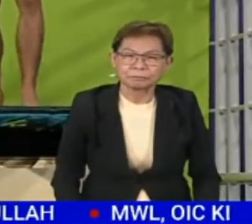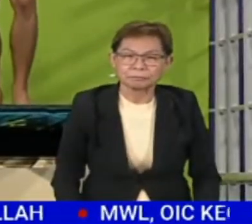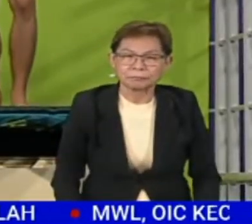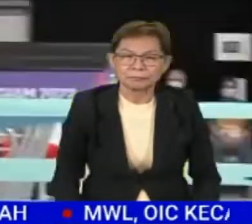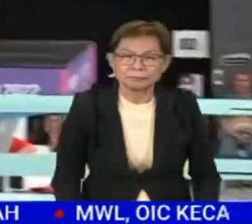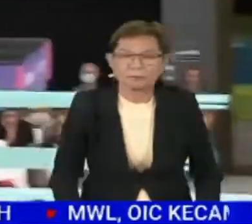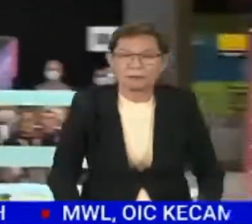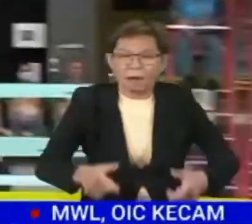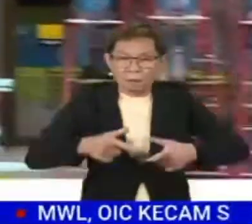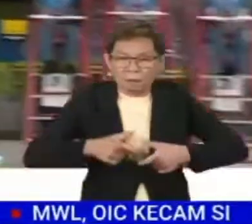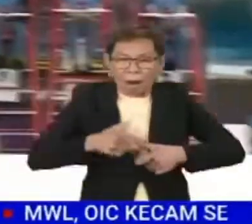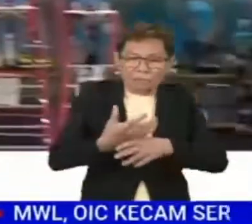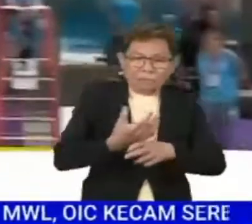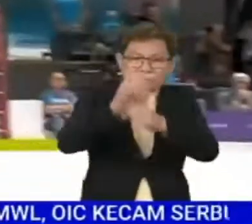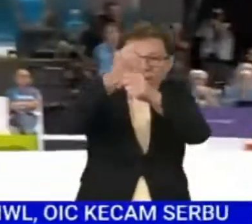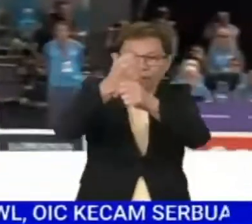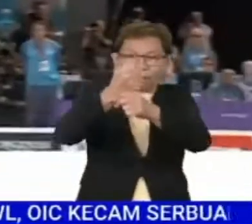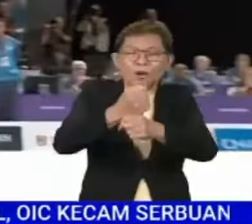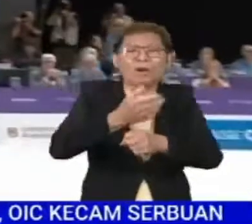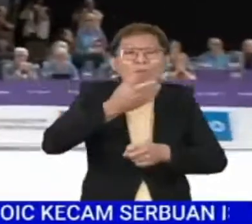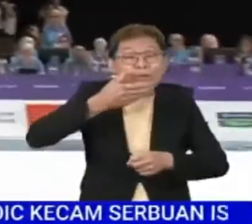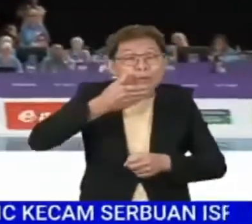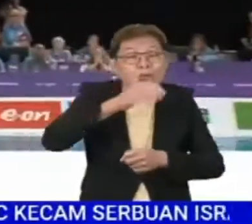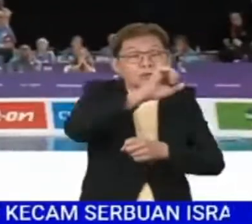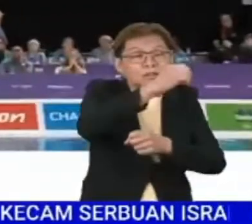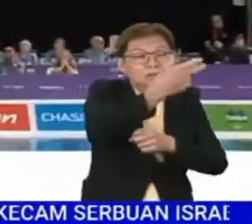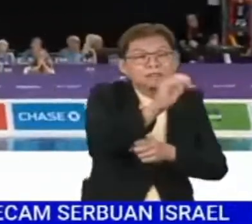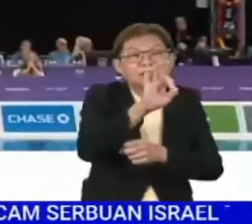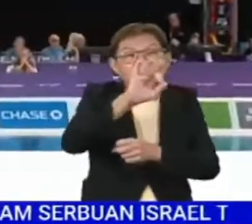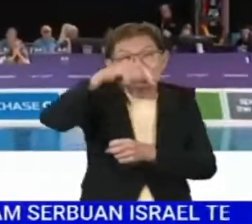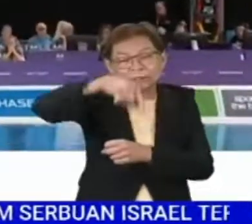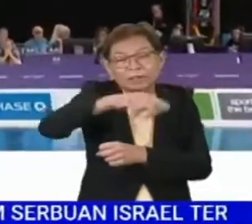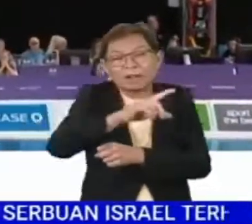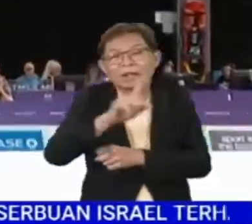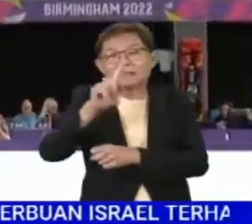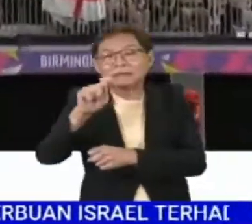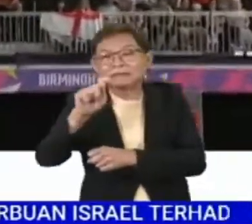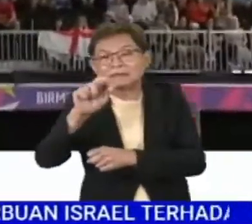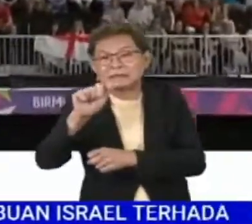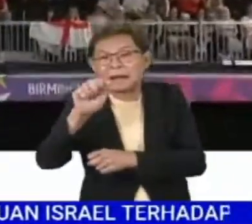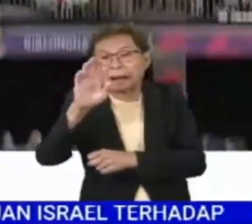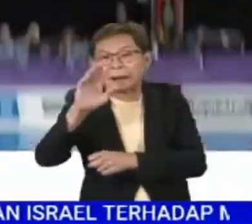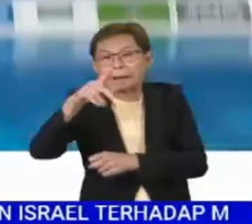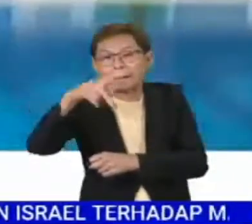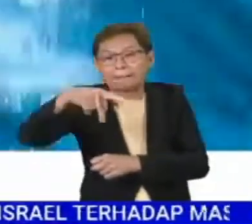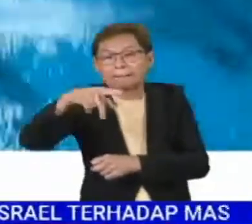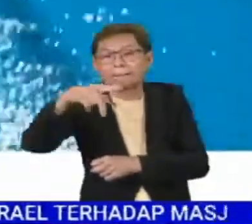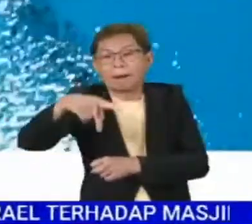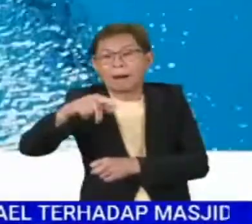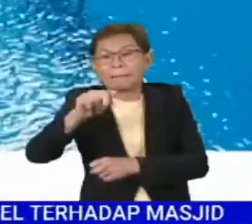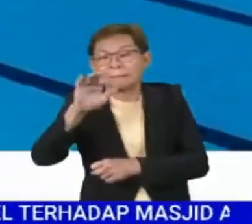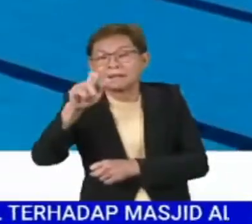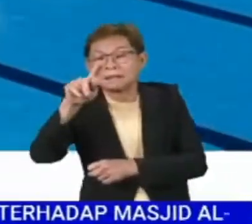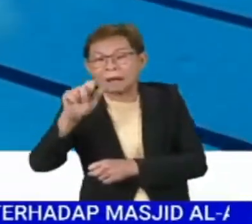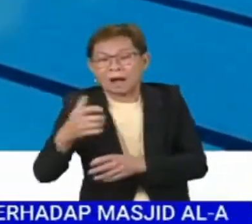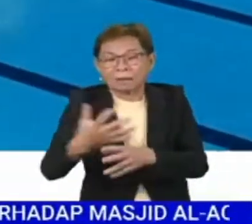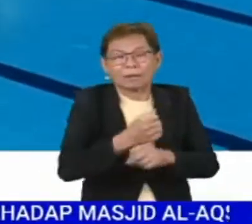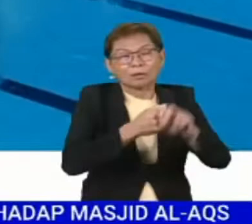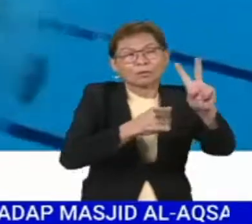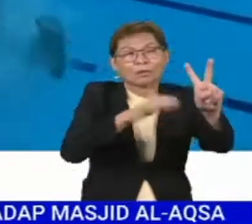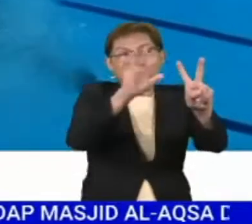Hai ingat itu percaya diraih melalui gadingan model Muhammad syafie putih dan no David Asabri pasangan negara itu bercahaya mengumpul